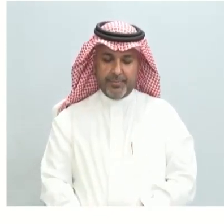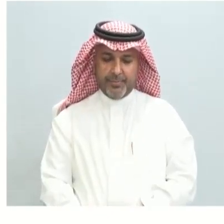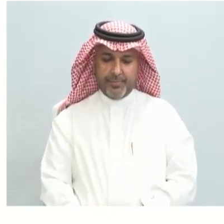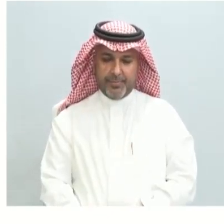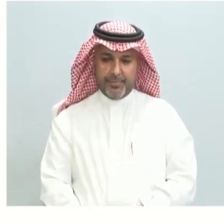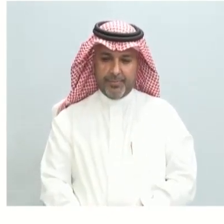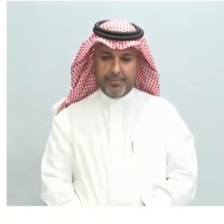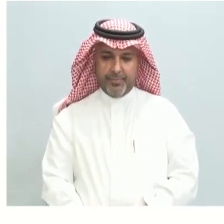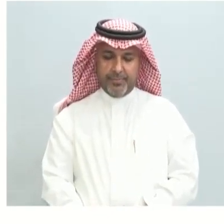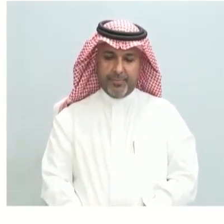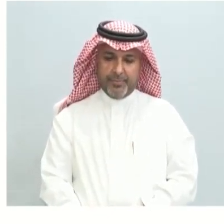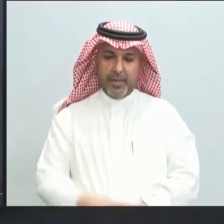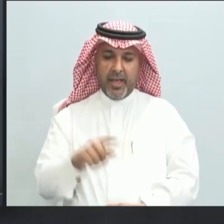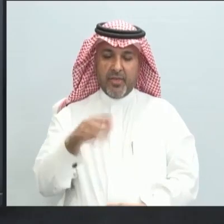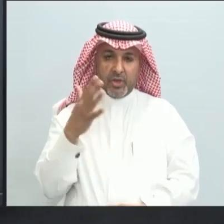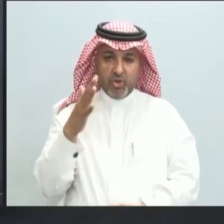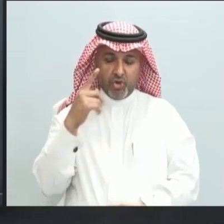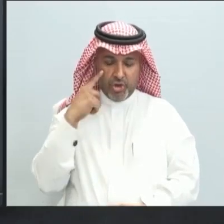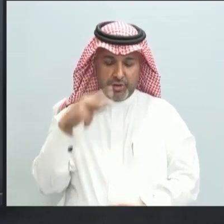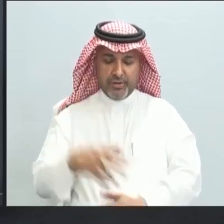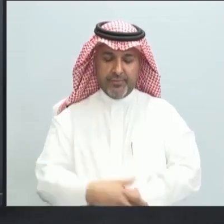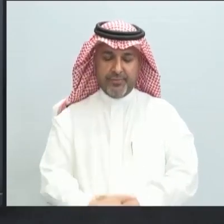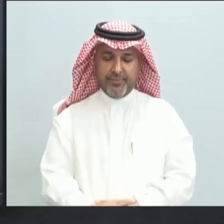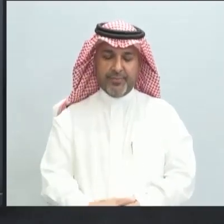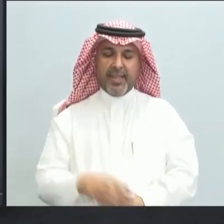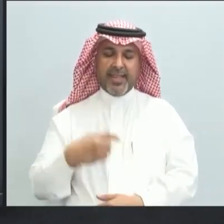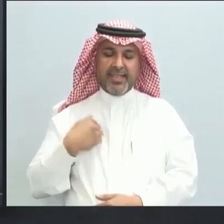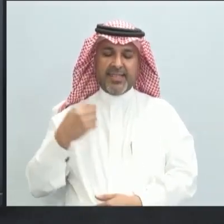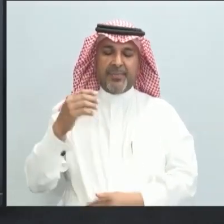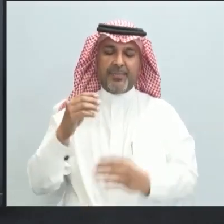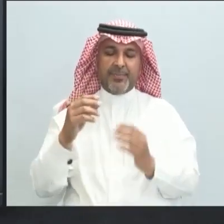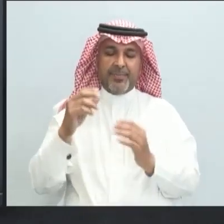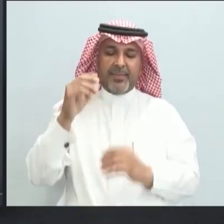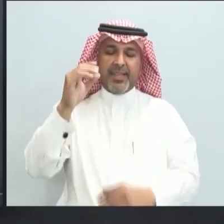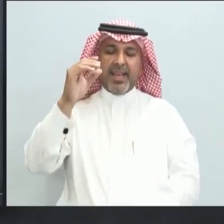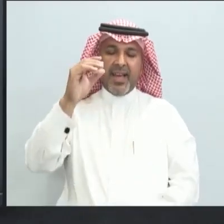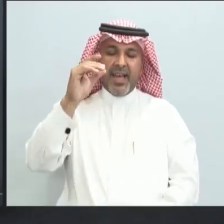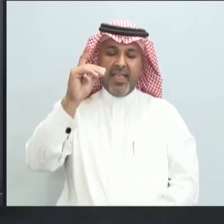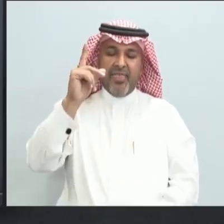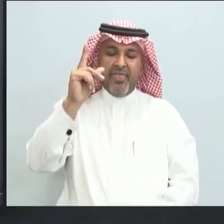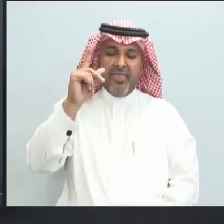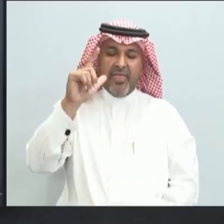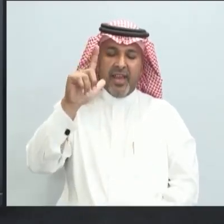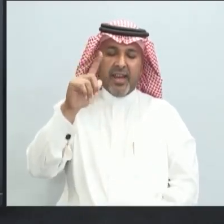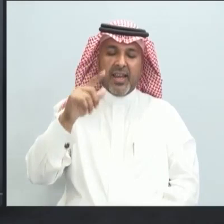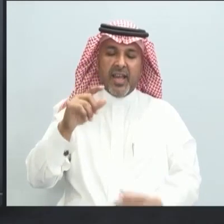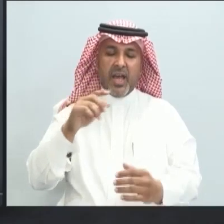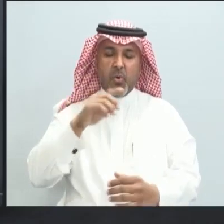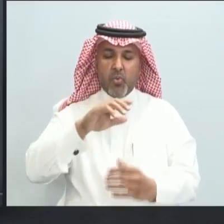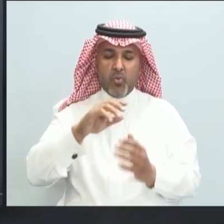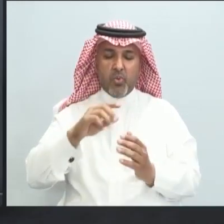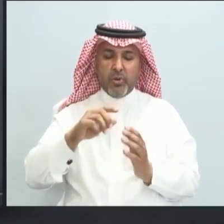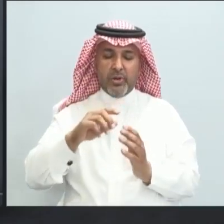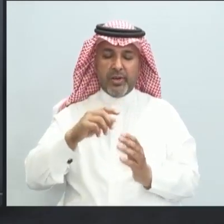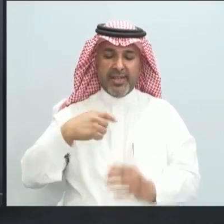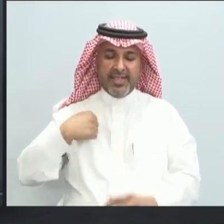الكرام وأخواتي إلى دالة جديدة من دوالنا اللي هي دالة الظل أو دالة التان. طبعاً دالة التان المجال